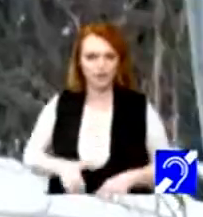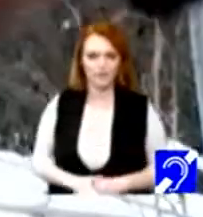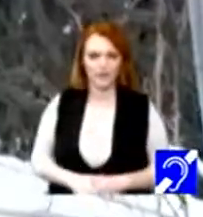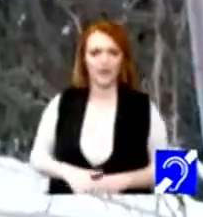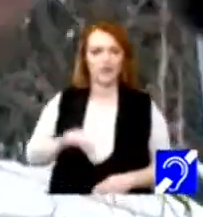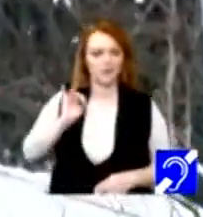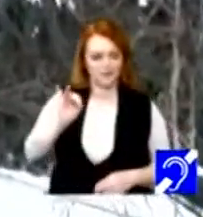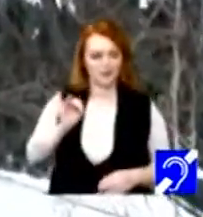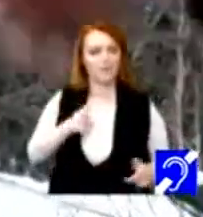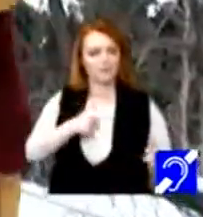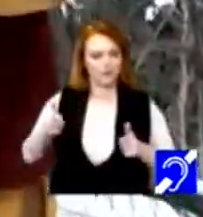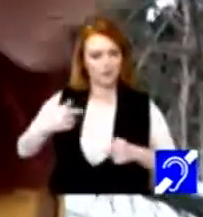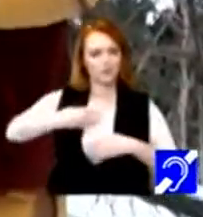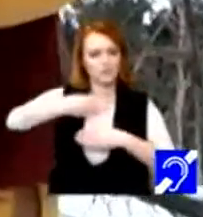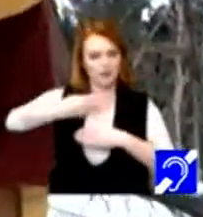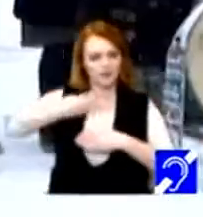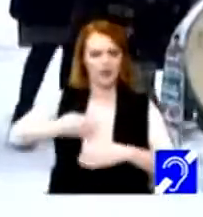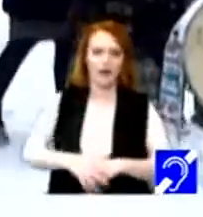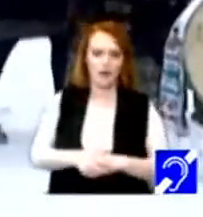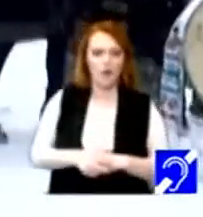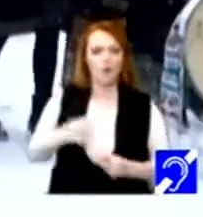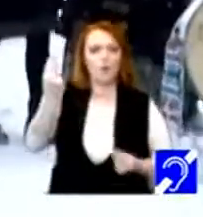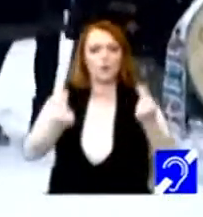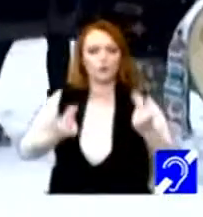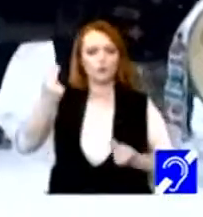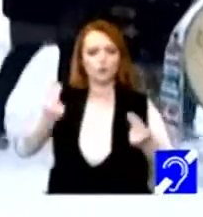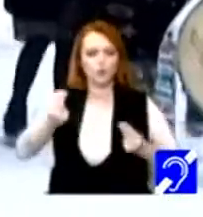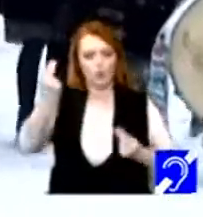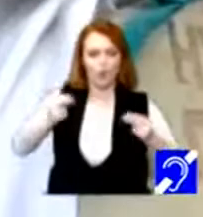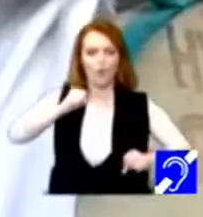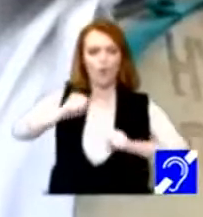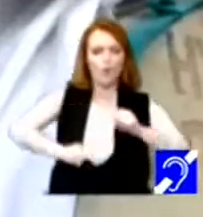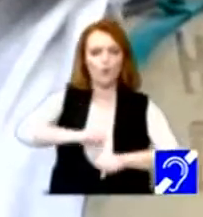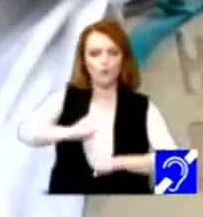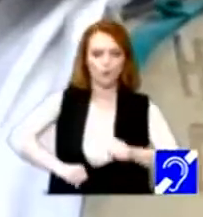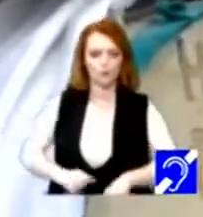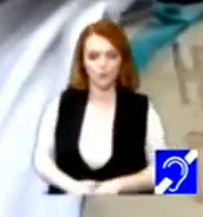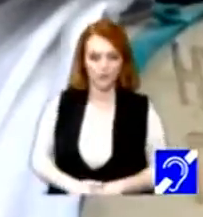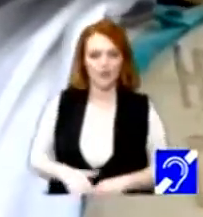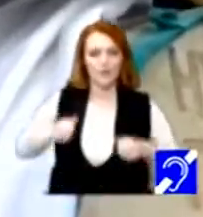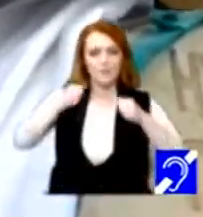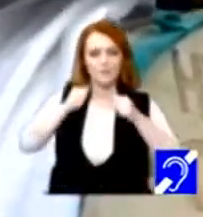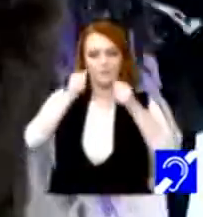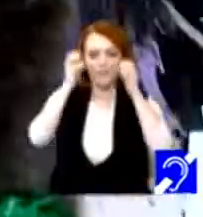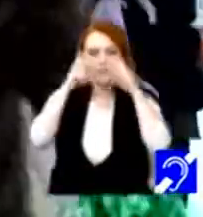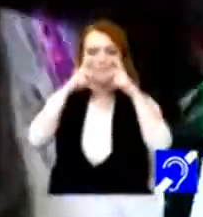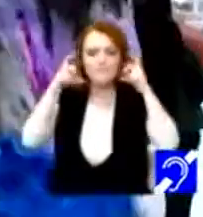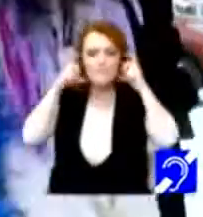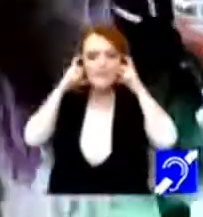spectacolul a culminat cu jocul ursului, considerat unul dintre cele mai spectaculoase jocuri cu măști în tradiția